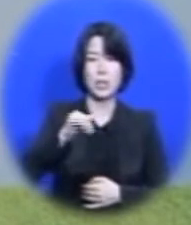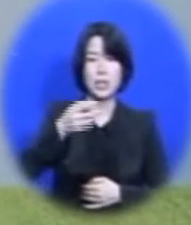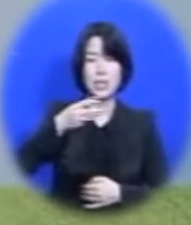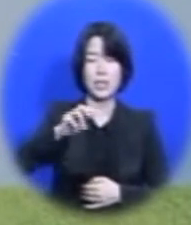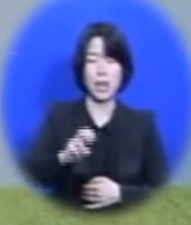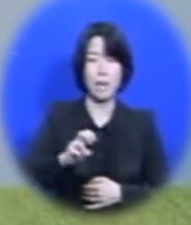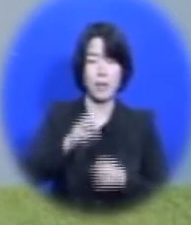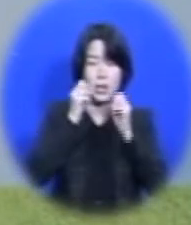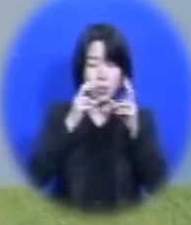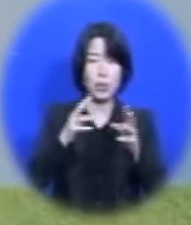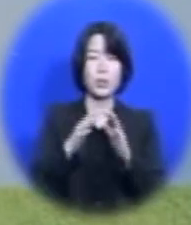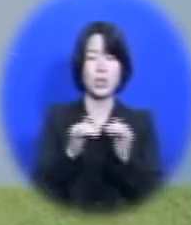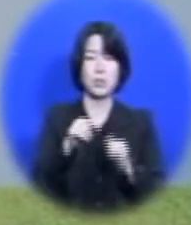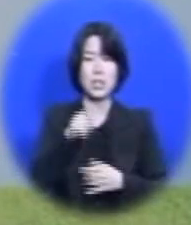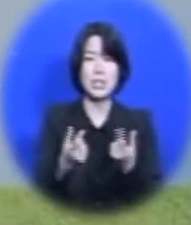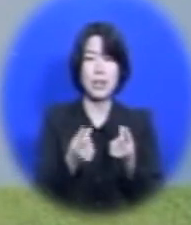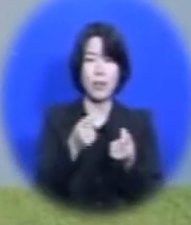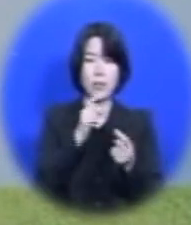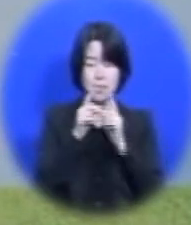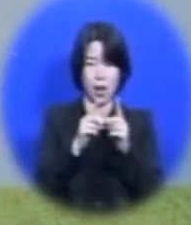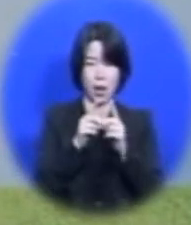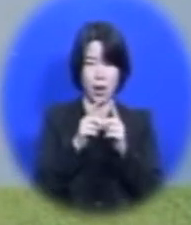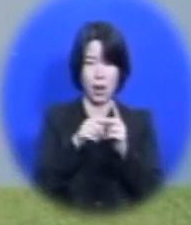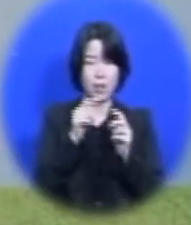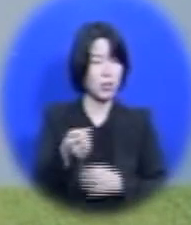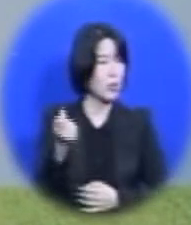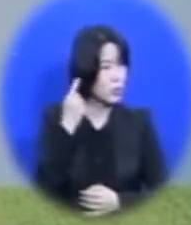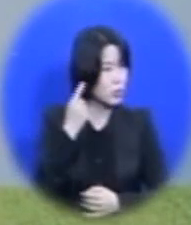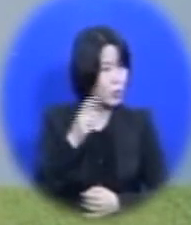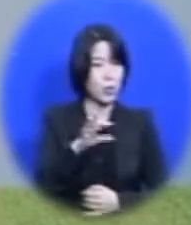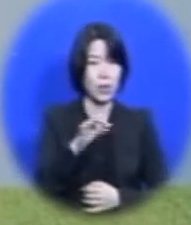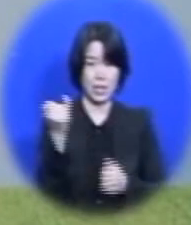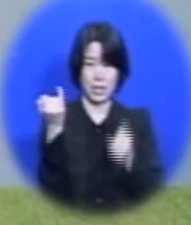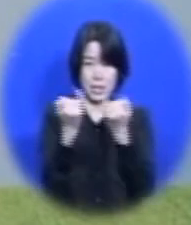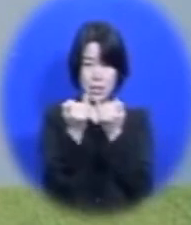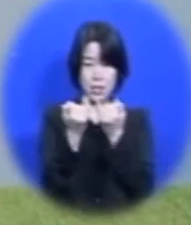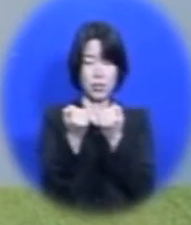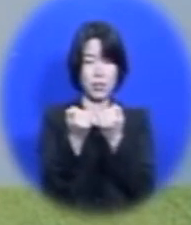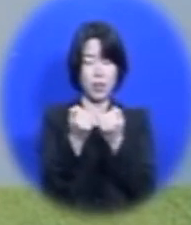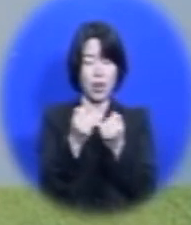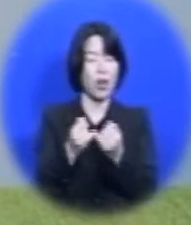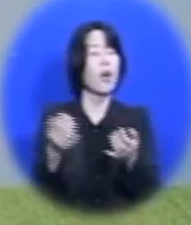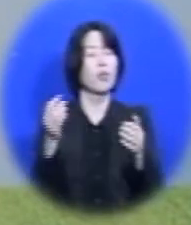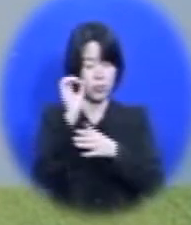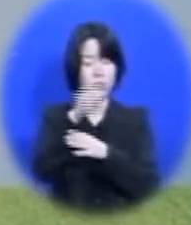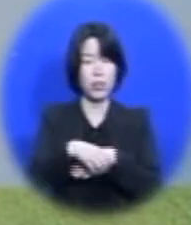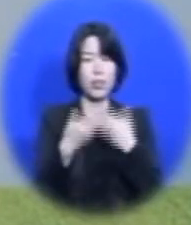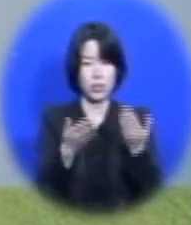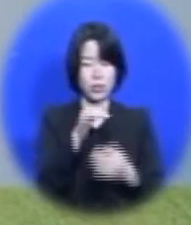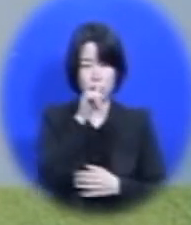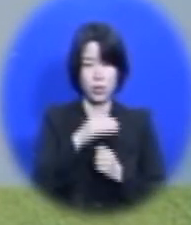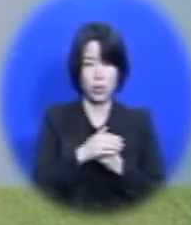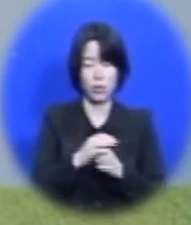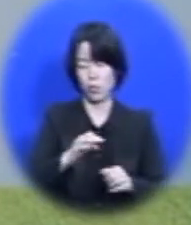청혼을 했고, 그런 청혼을 듣고 애는 또 그 청혼을 받아들였습니다. 놀라운